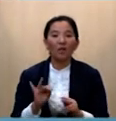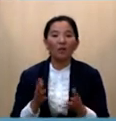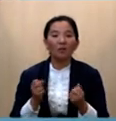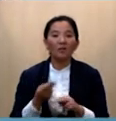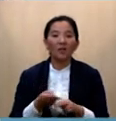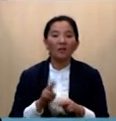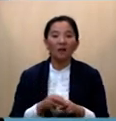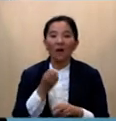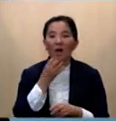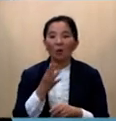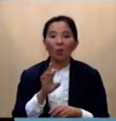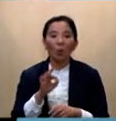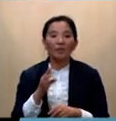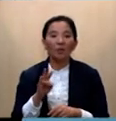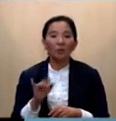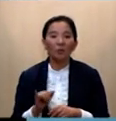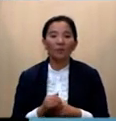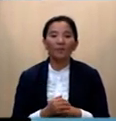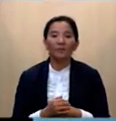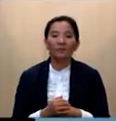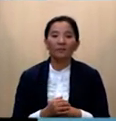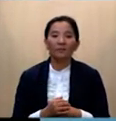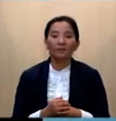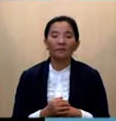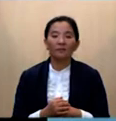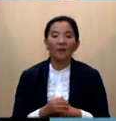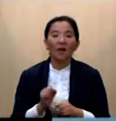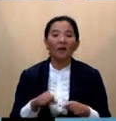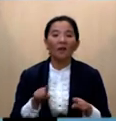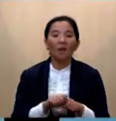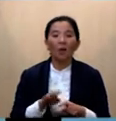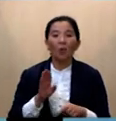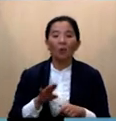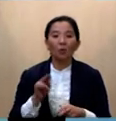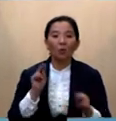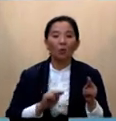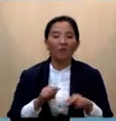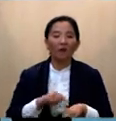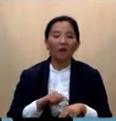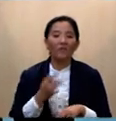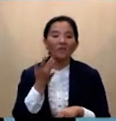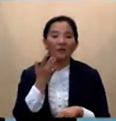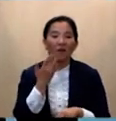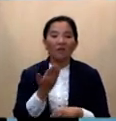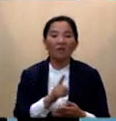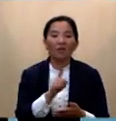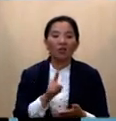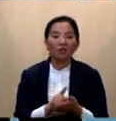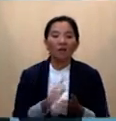получить за это хорошую оценку. А так вы после урока, как всегда, вы должны